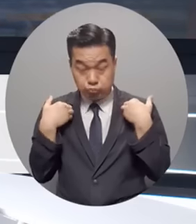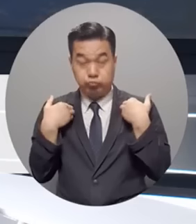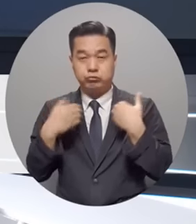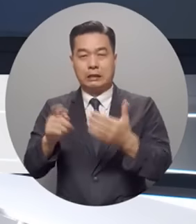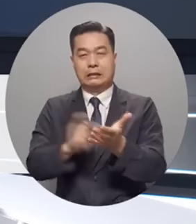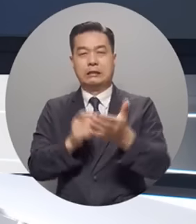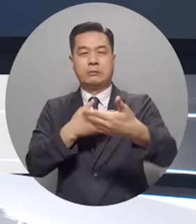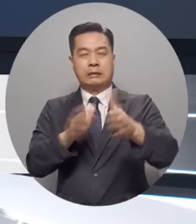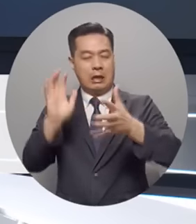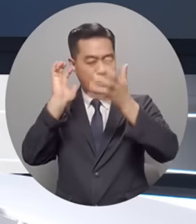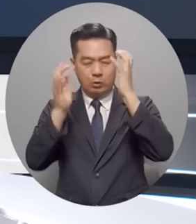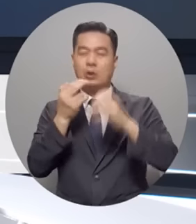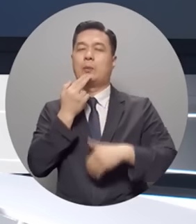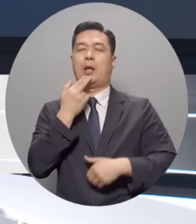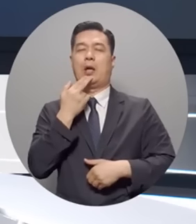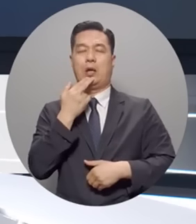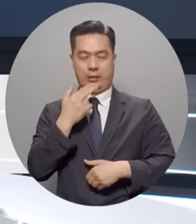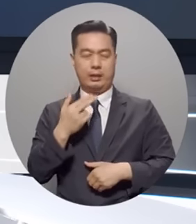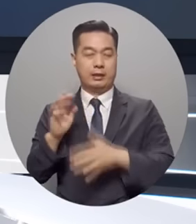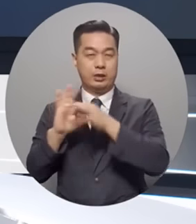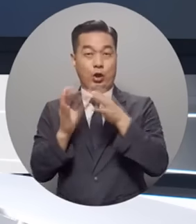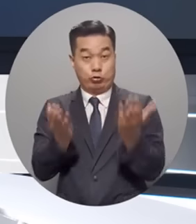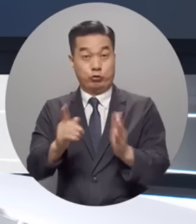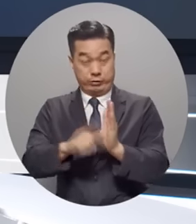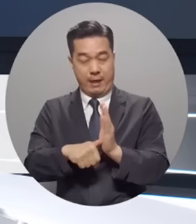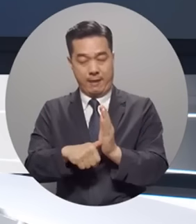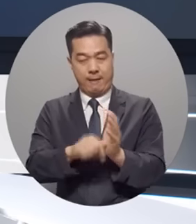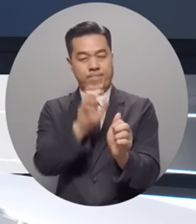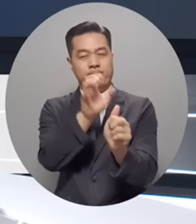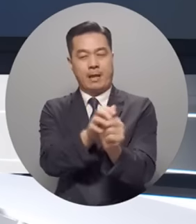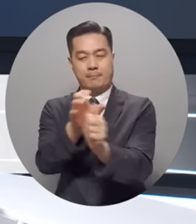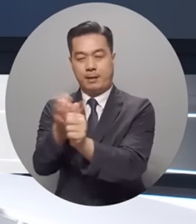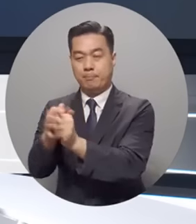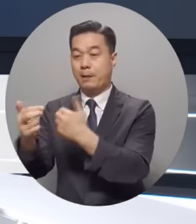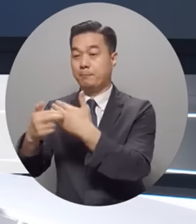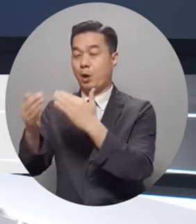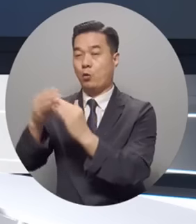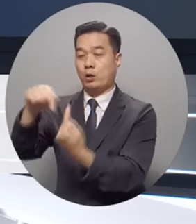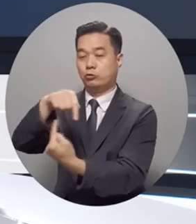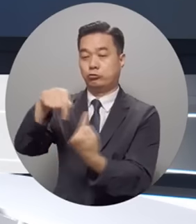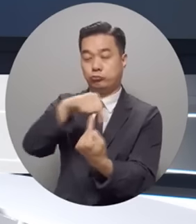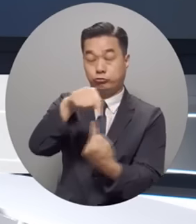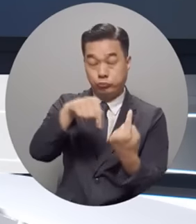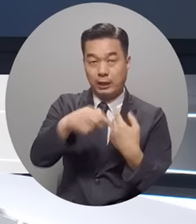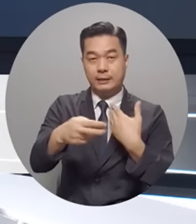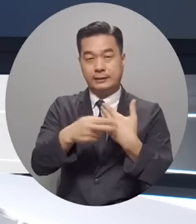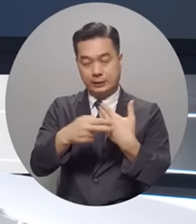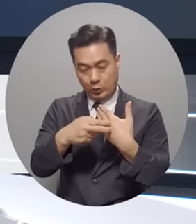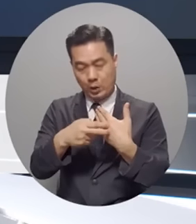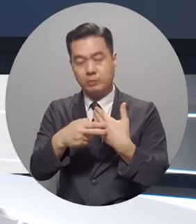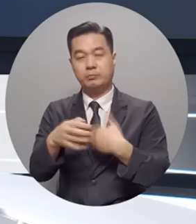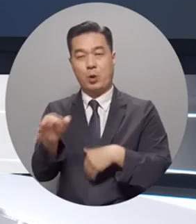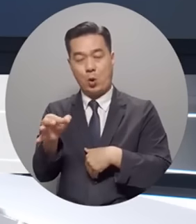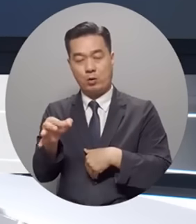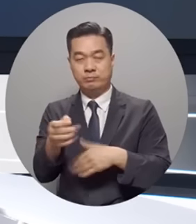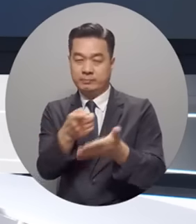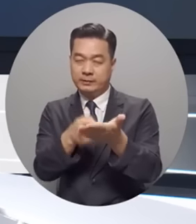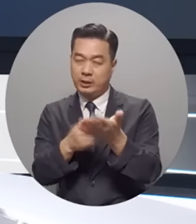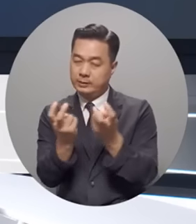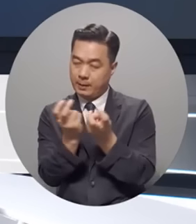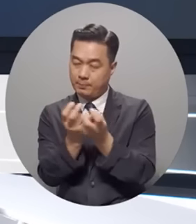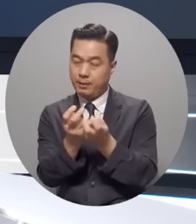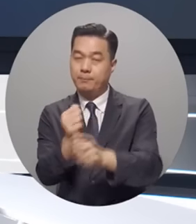대란은 없을 거라며 연휴 기간 당직 병원을 늘리고 진찰료와 처치 수가를 올리는 방안을 대책으로